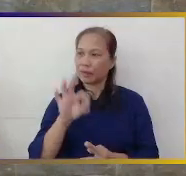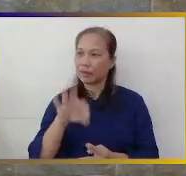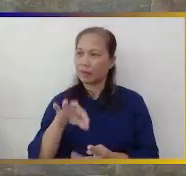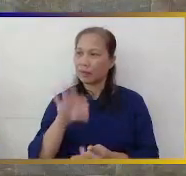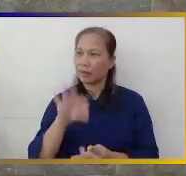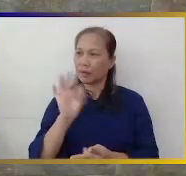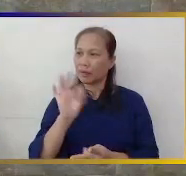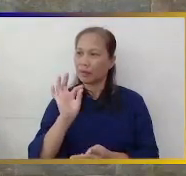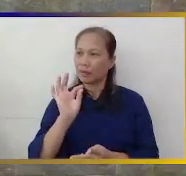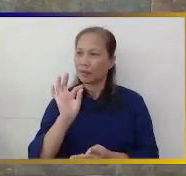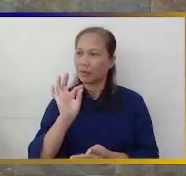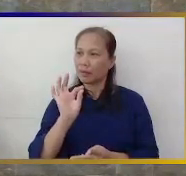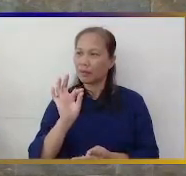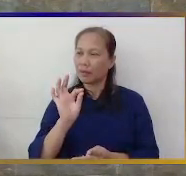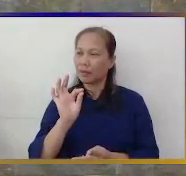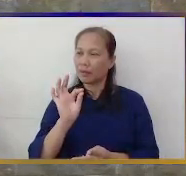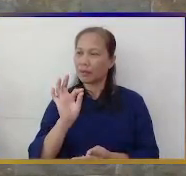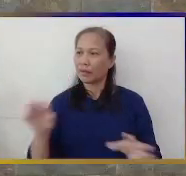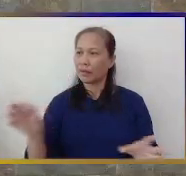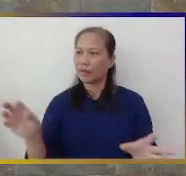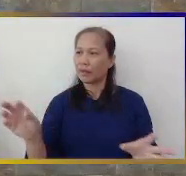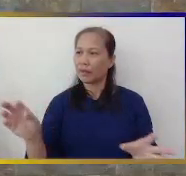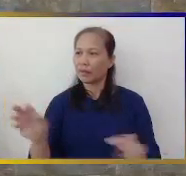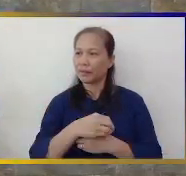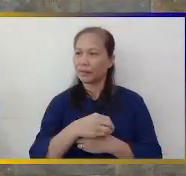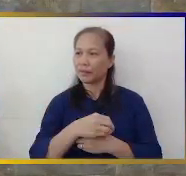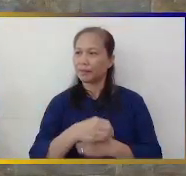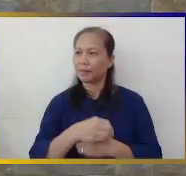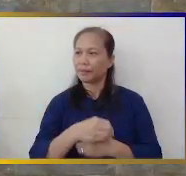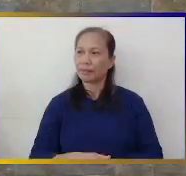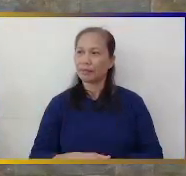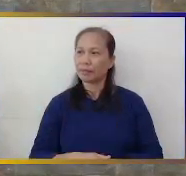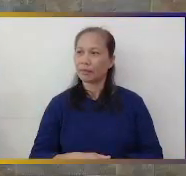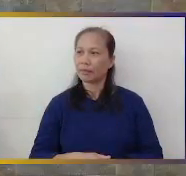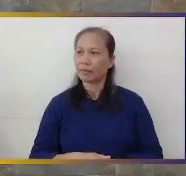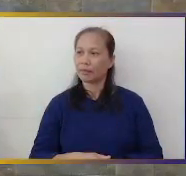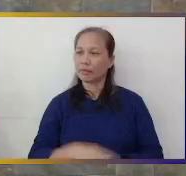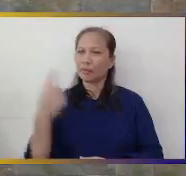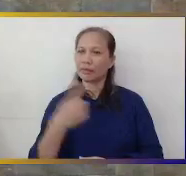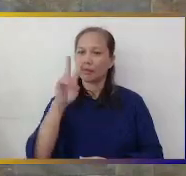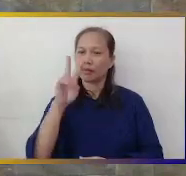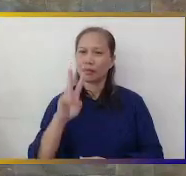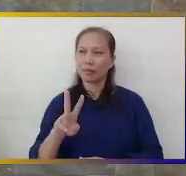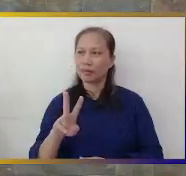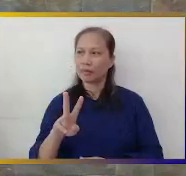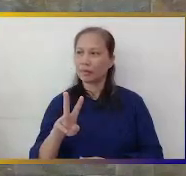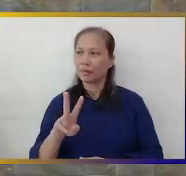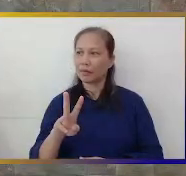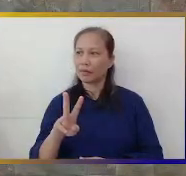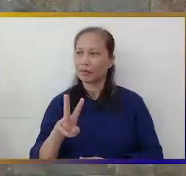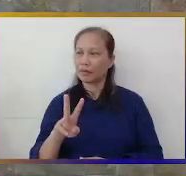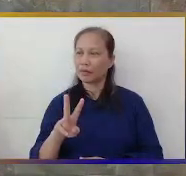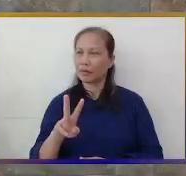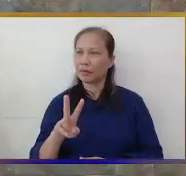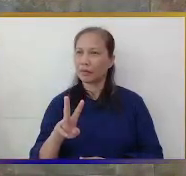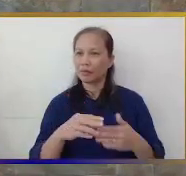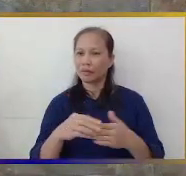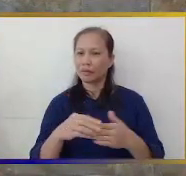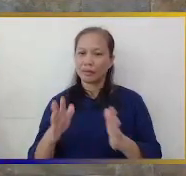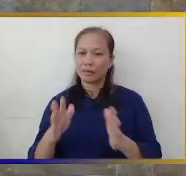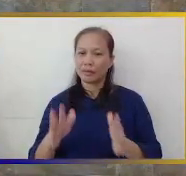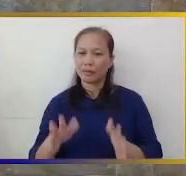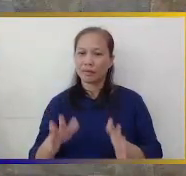sa church the Bishop and and the decon the pastors you see and the deacons makikita po natin yan mga